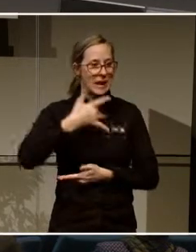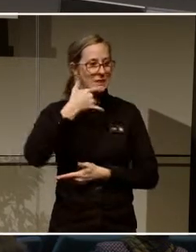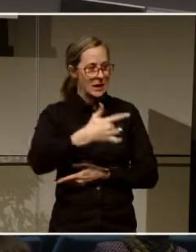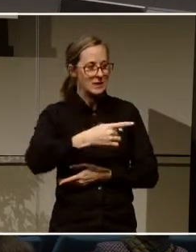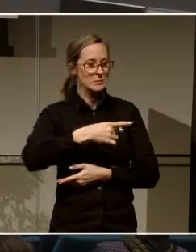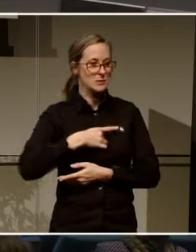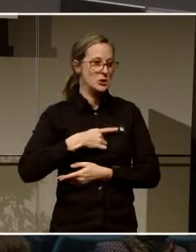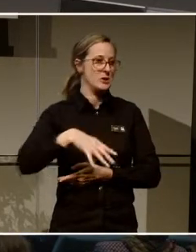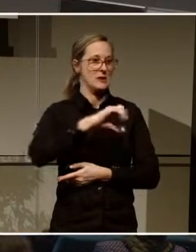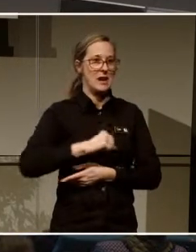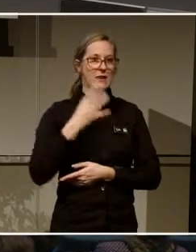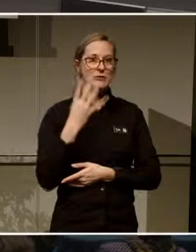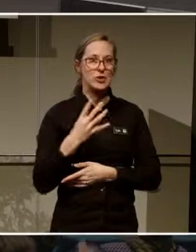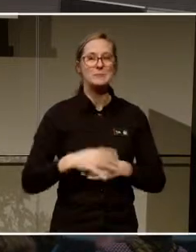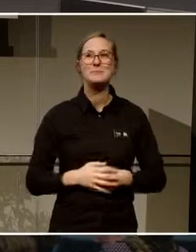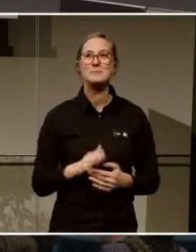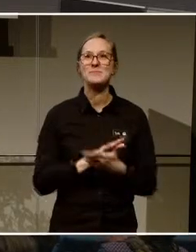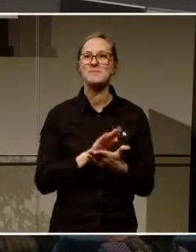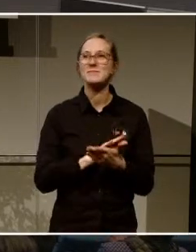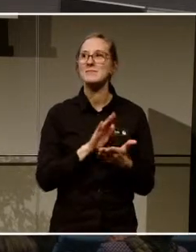Falk och Therese Reimann.